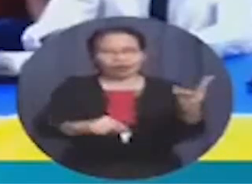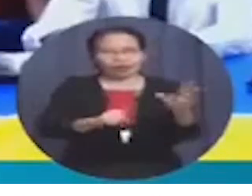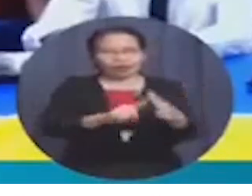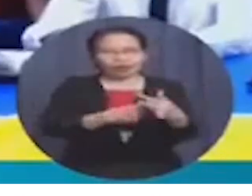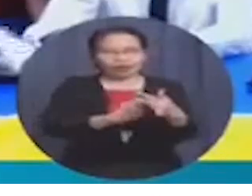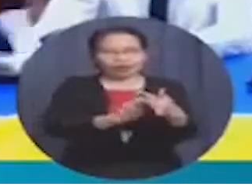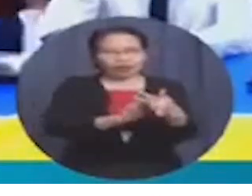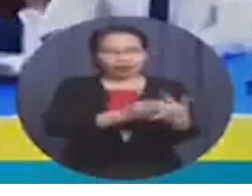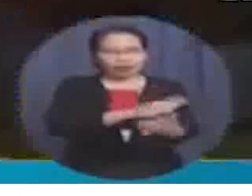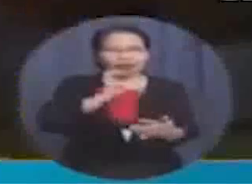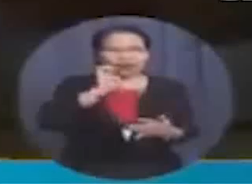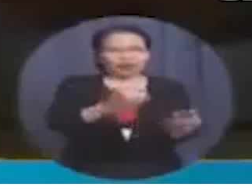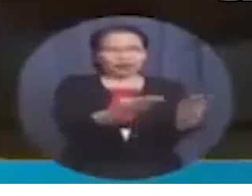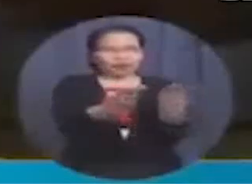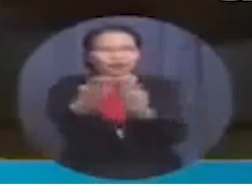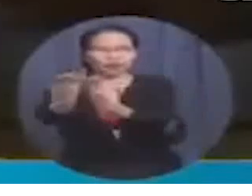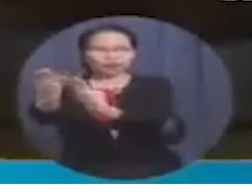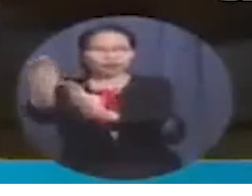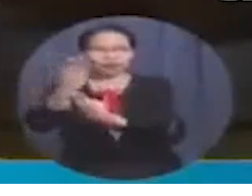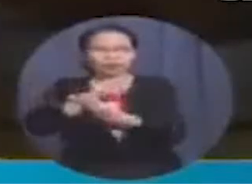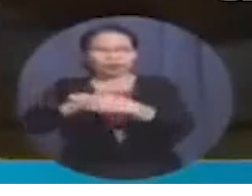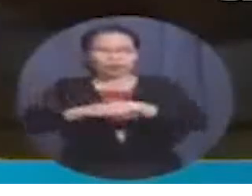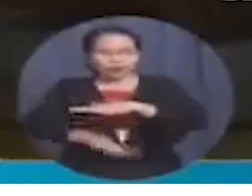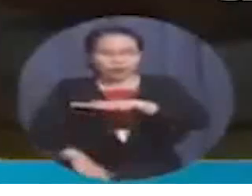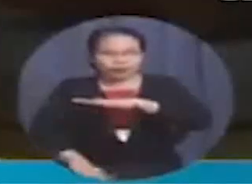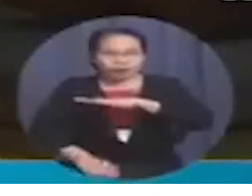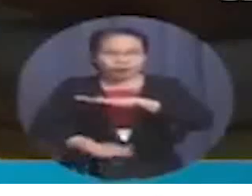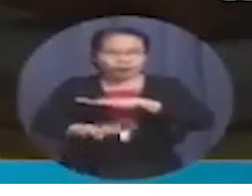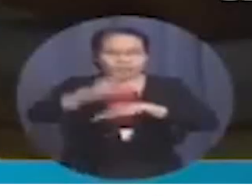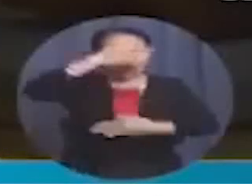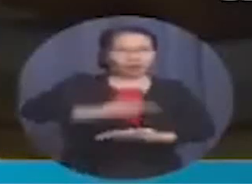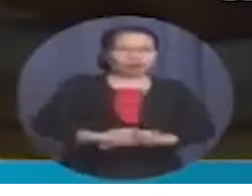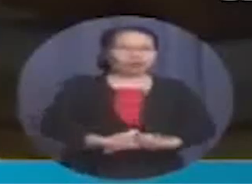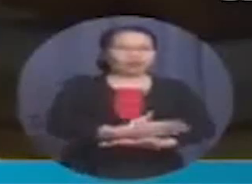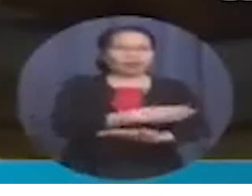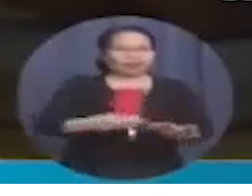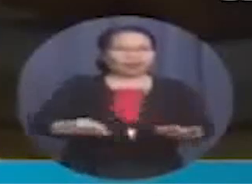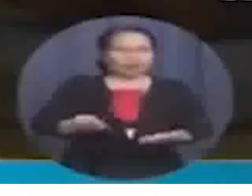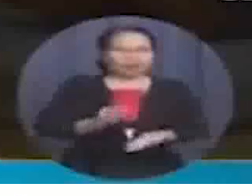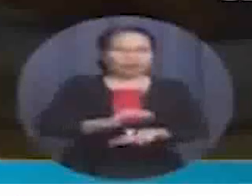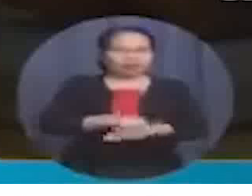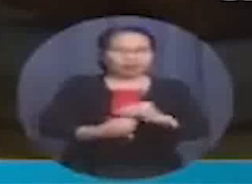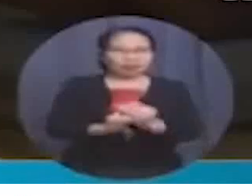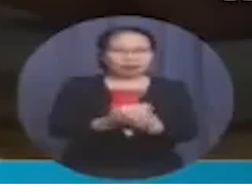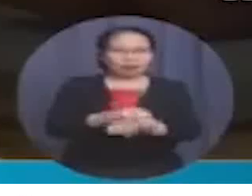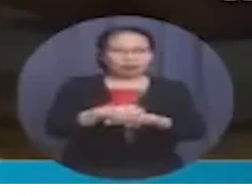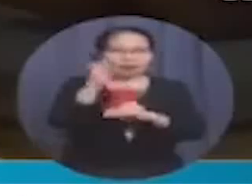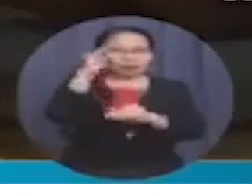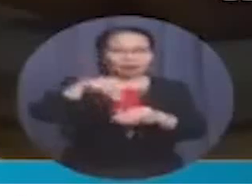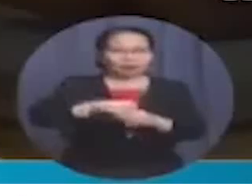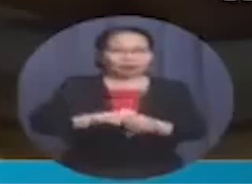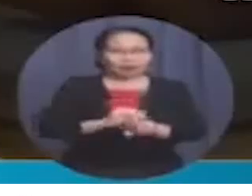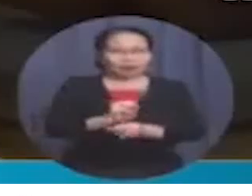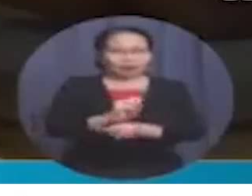Daniel. At kanyang ipinanganak ang panganay niyang anak na lalaki at ito'y binalot niya ng